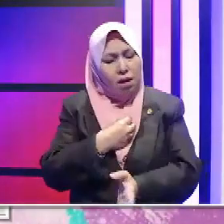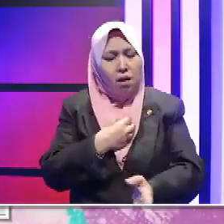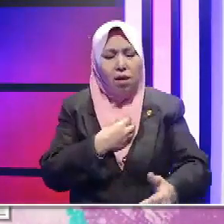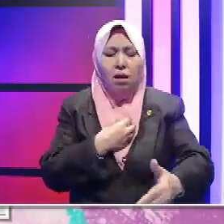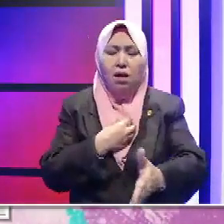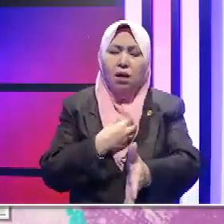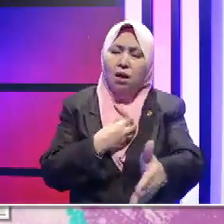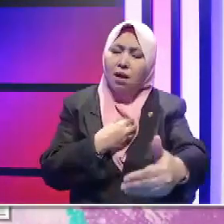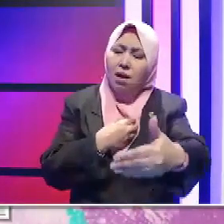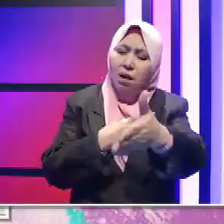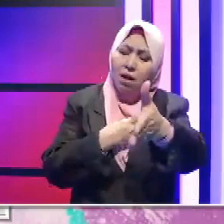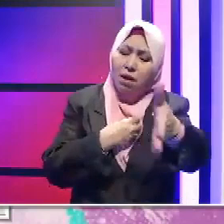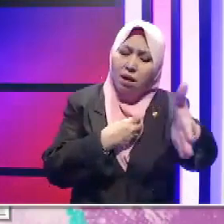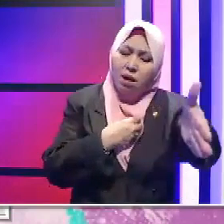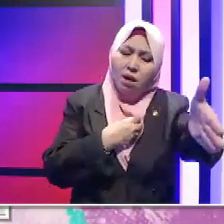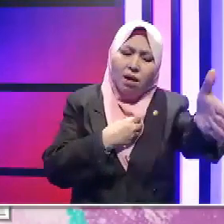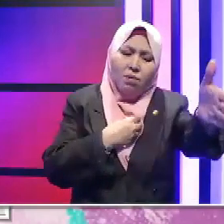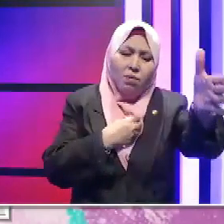Indonesia